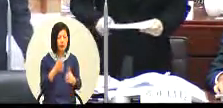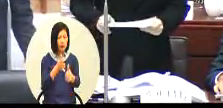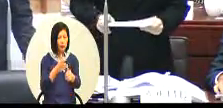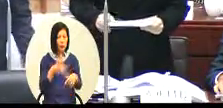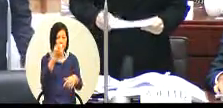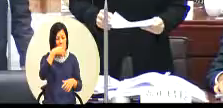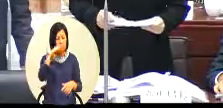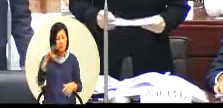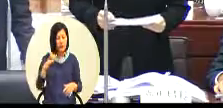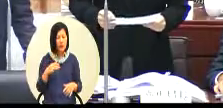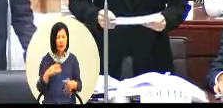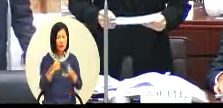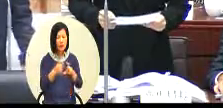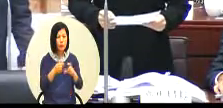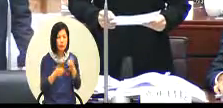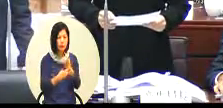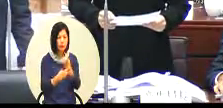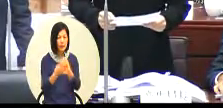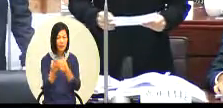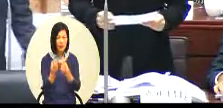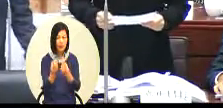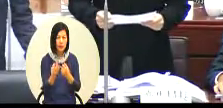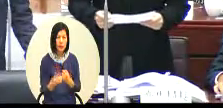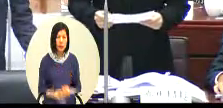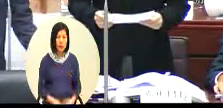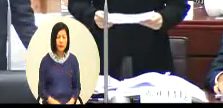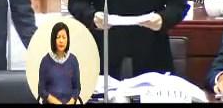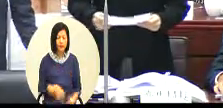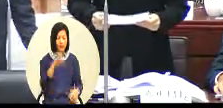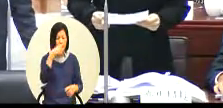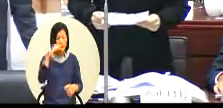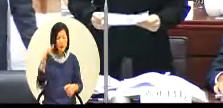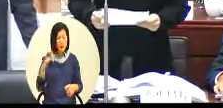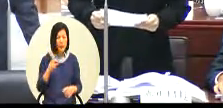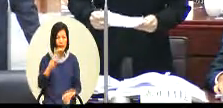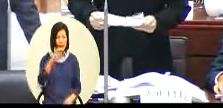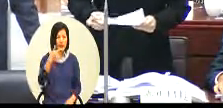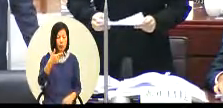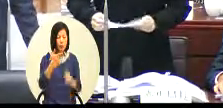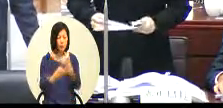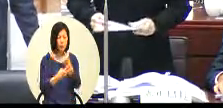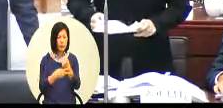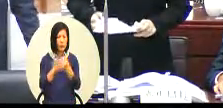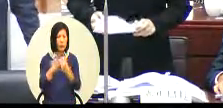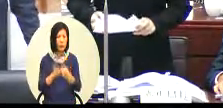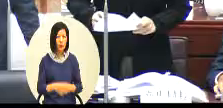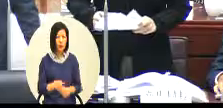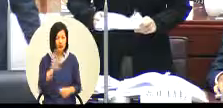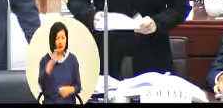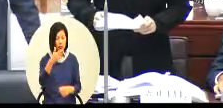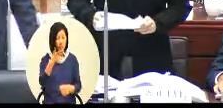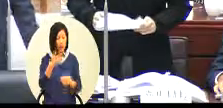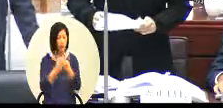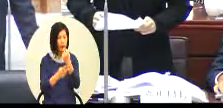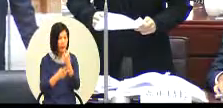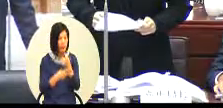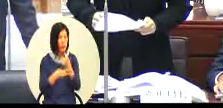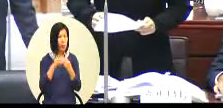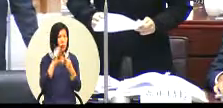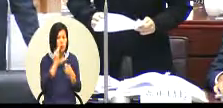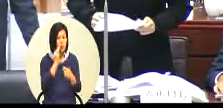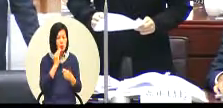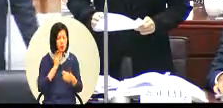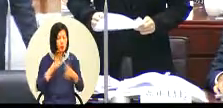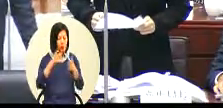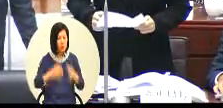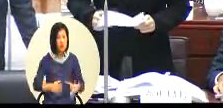有就几个里？ 凤山区有76个里。 76个里，如果说要成为